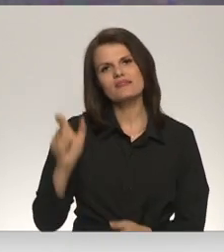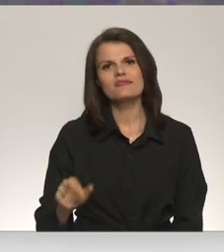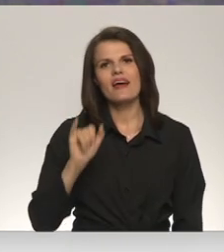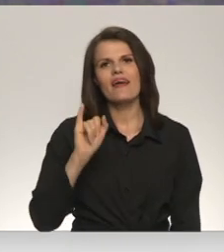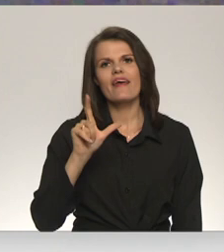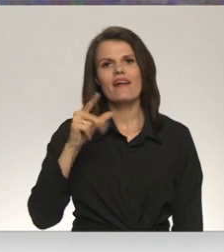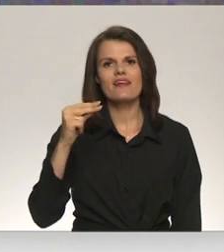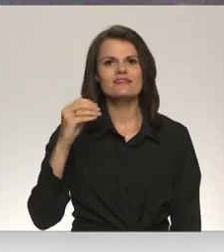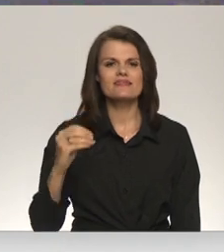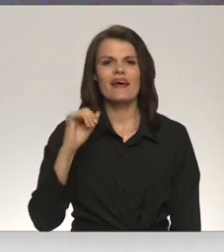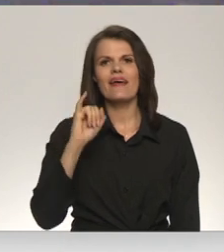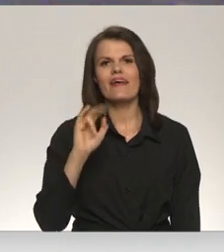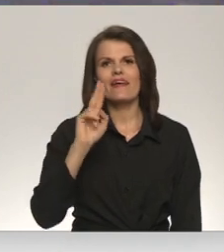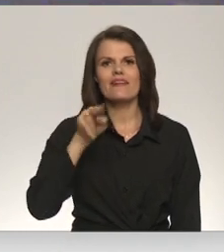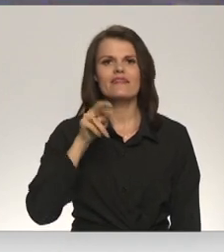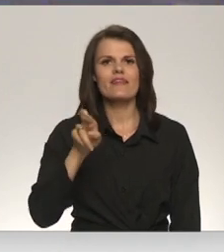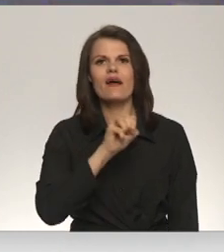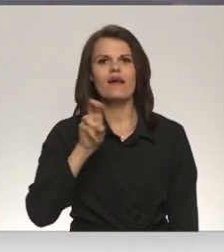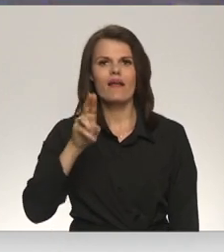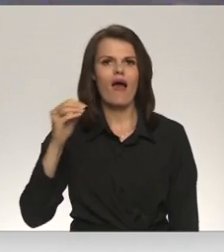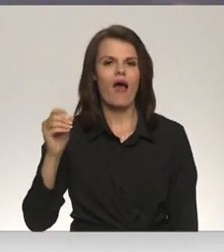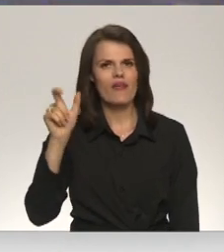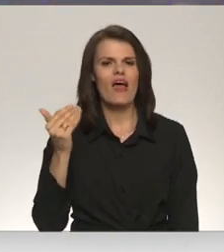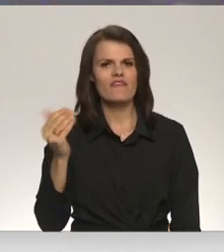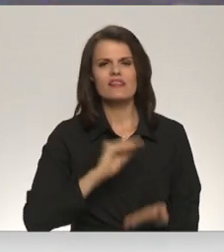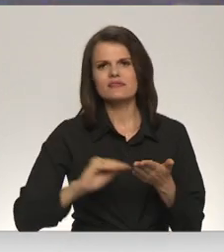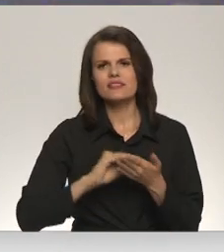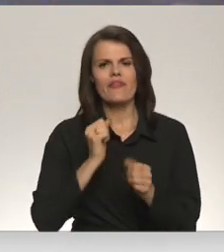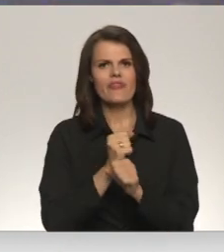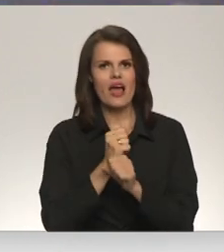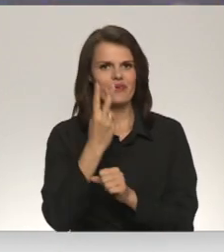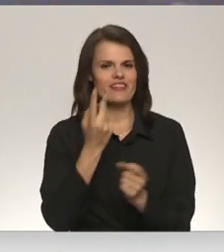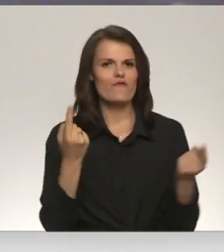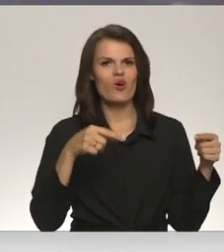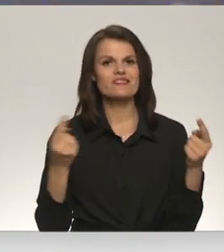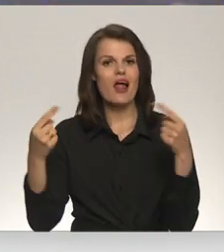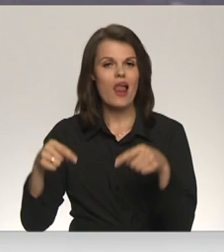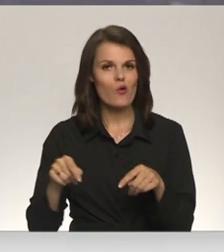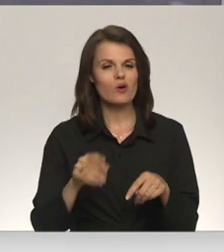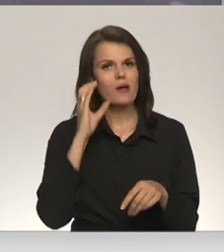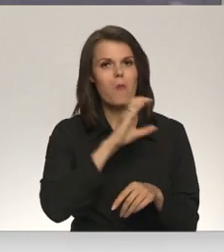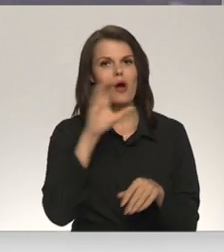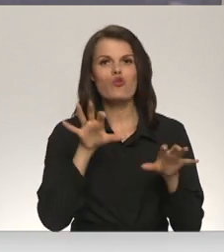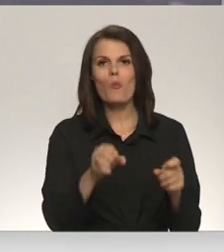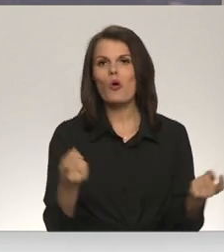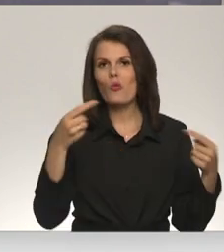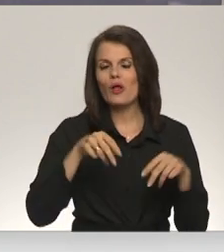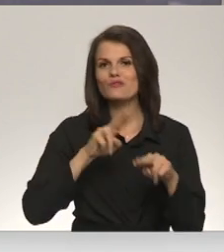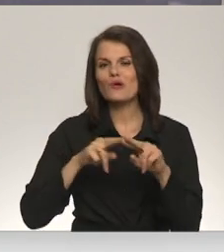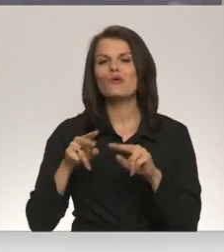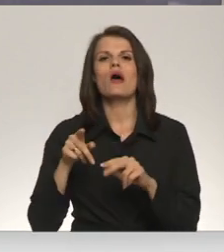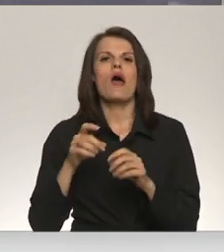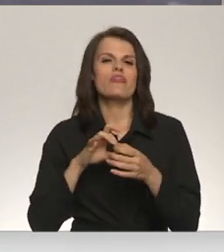Indrāne. Viņas radošais mantojums tapis divos dažādos laikmetos – padomju okupācijas un neatkarīgās Latvijas laikā, un vienmēr